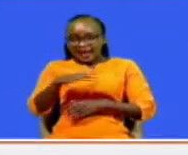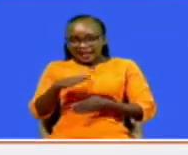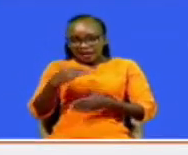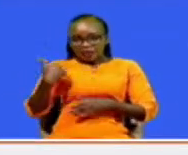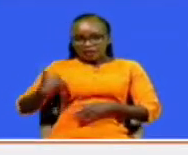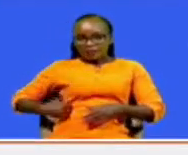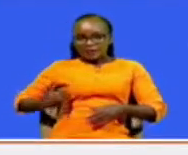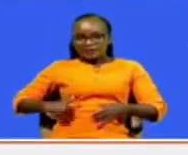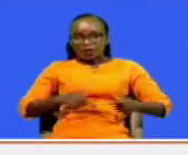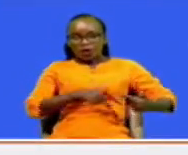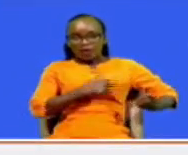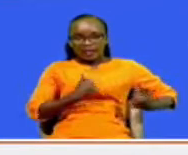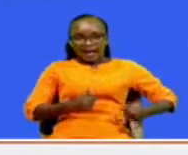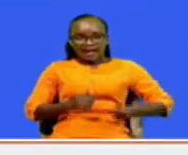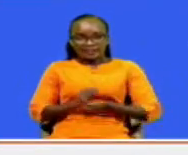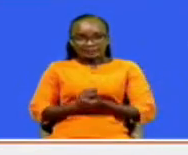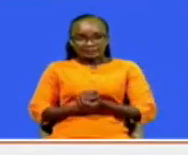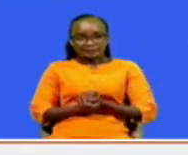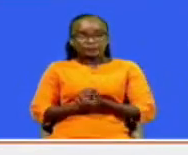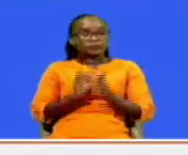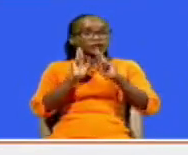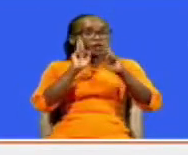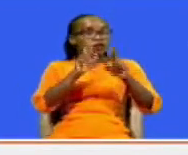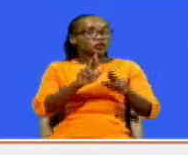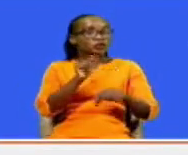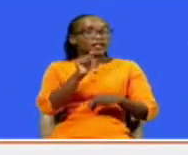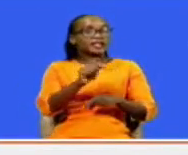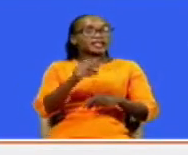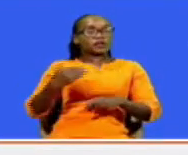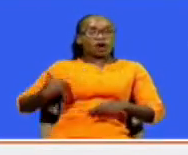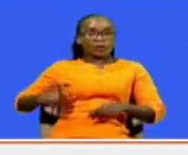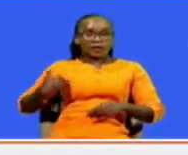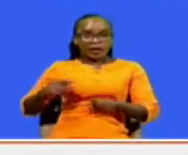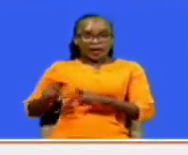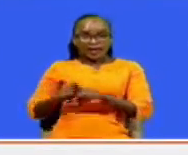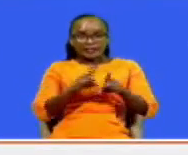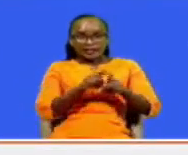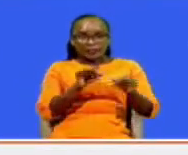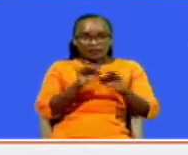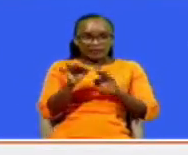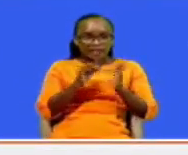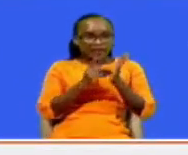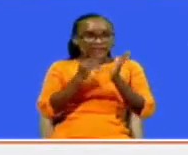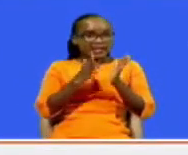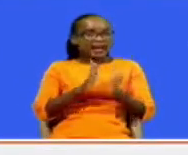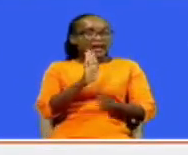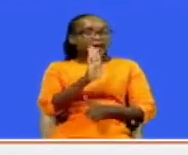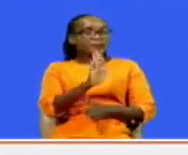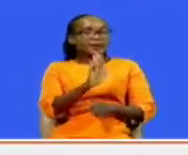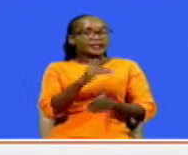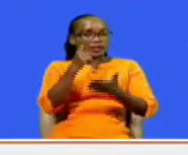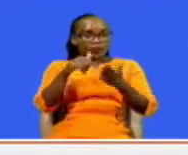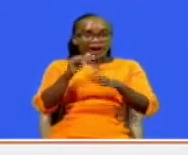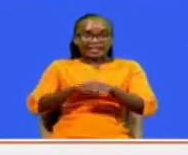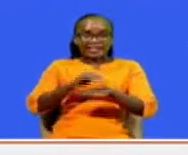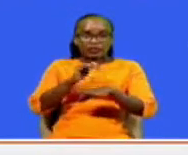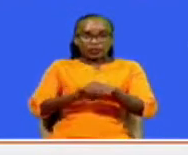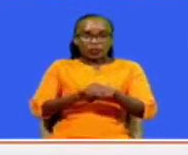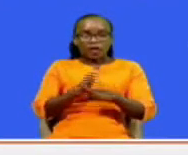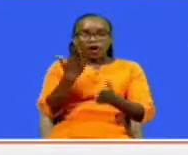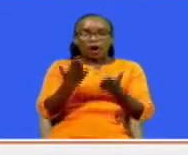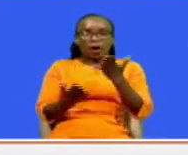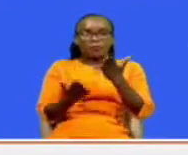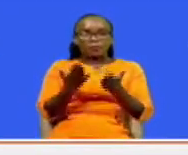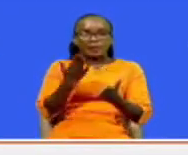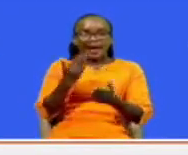wa moyo. Matokeo ya aina hii ya upasuaji kama anavyoarifu Daktari Dubey huwa mazuri